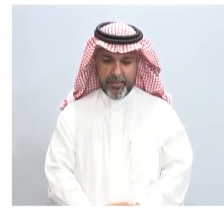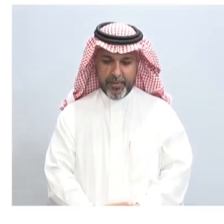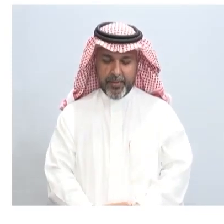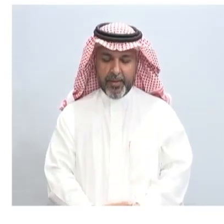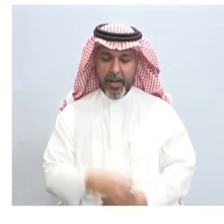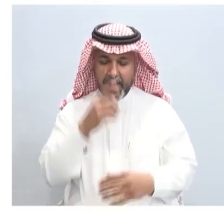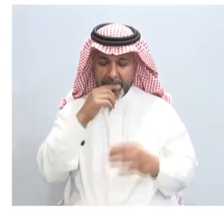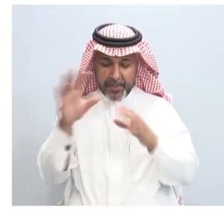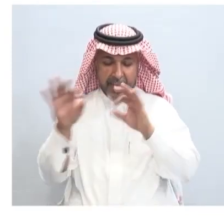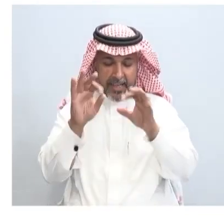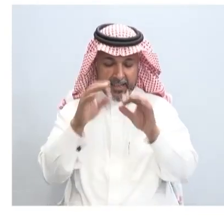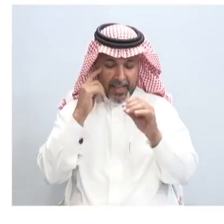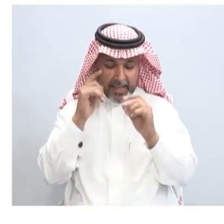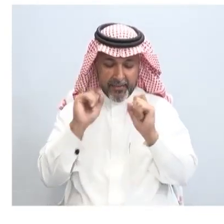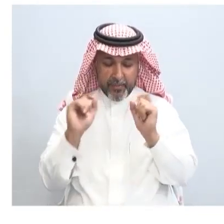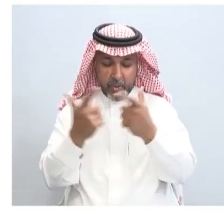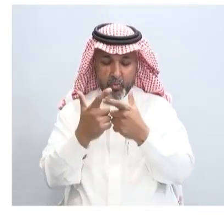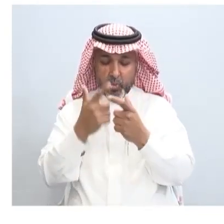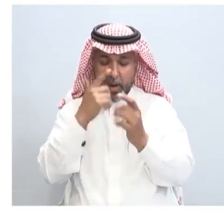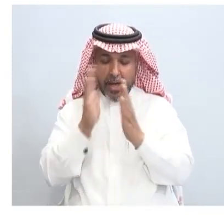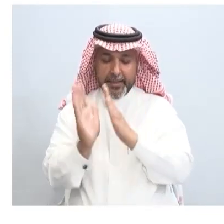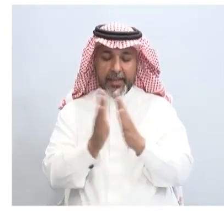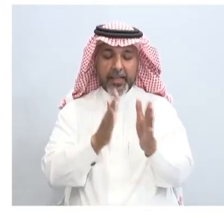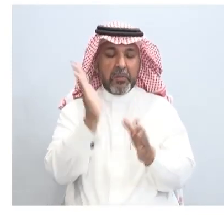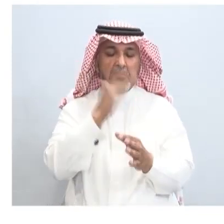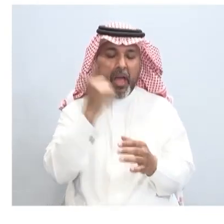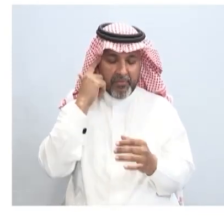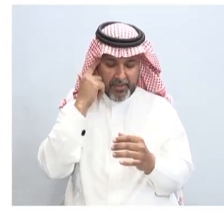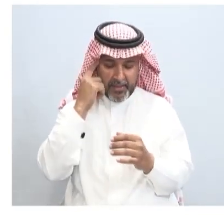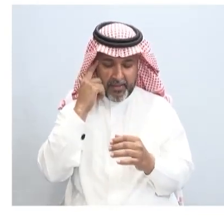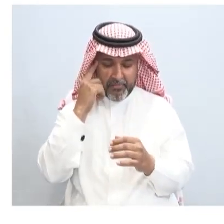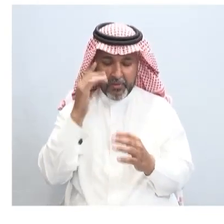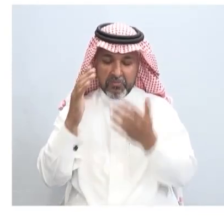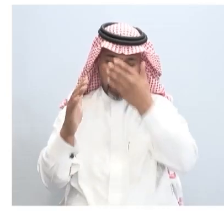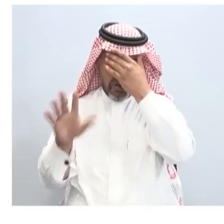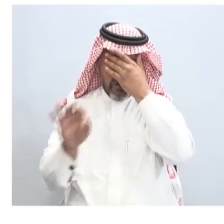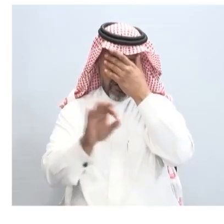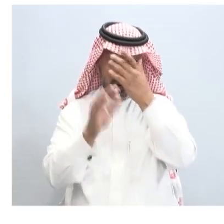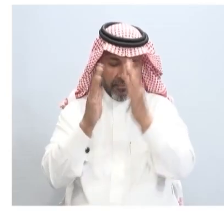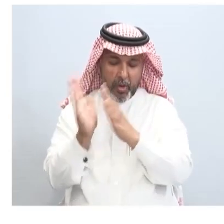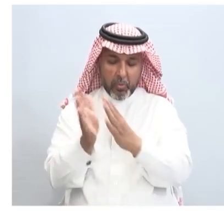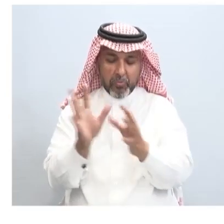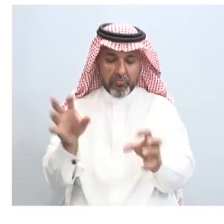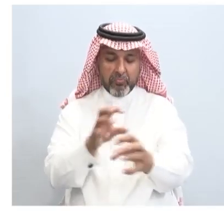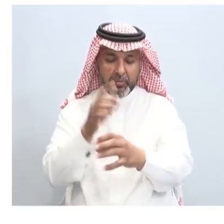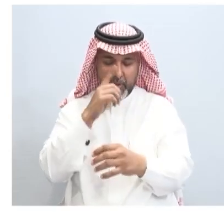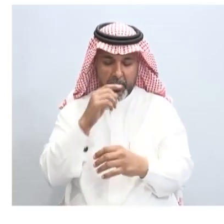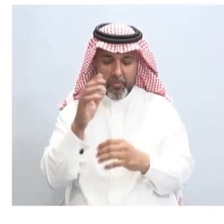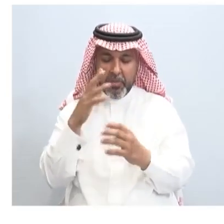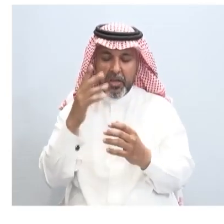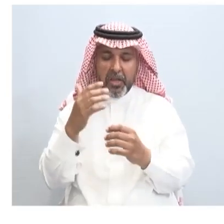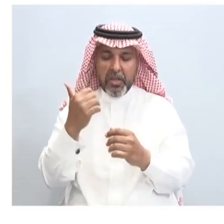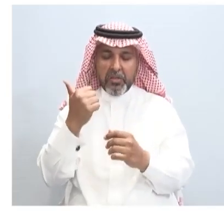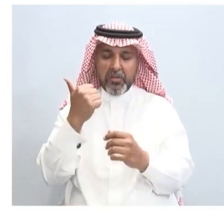هي اختيار مجموعه من العناصر بحيث يكون الترتيب غير مهم وغير لازم مثلا انت تحتاج انك تختار ست موظفين في